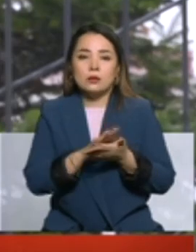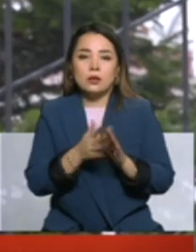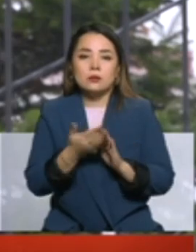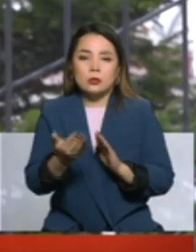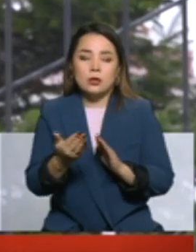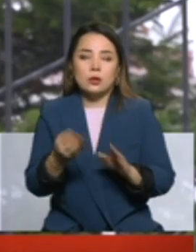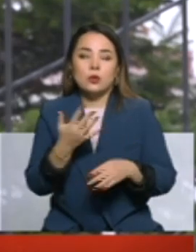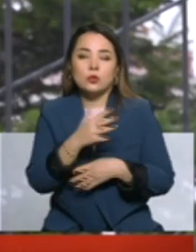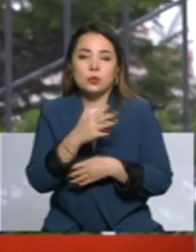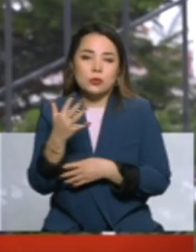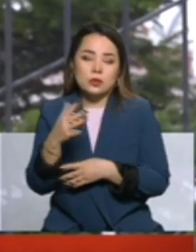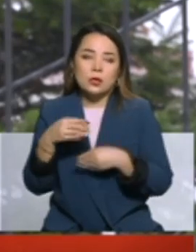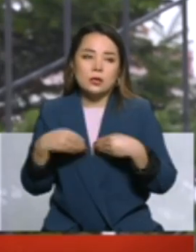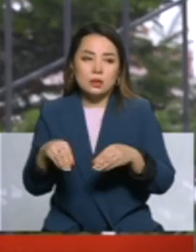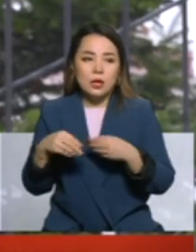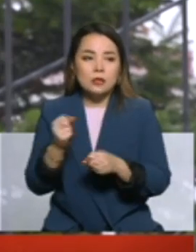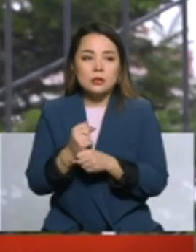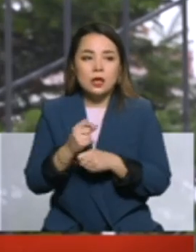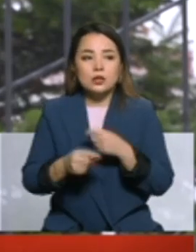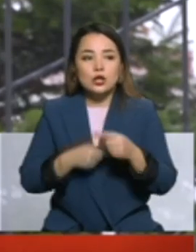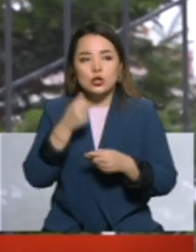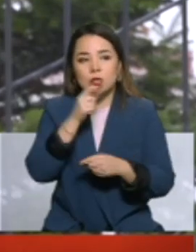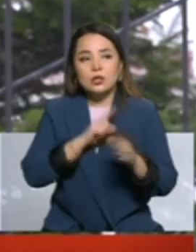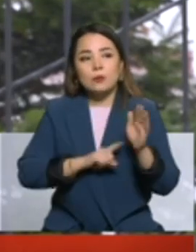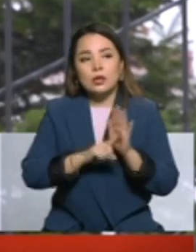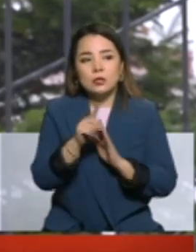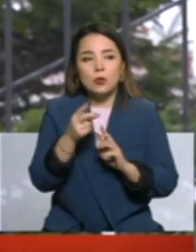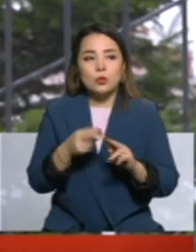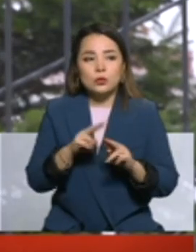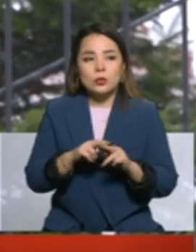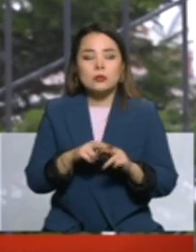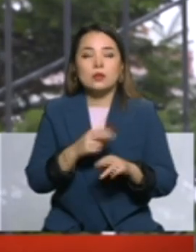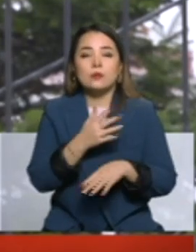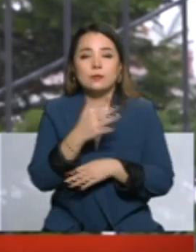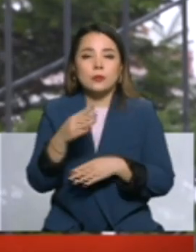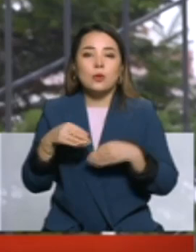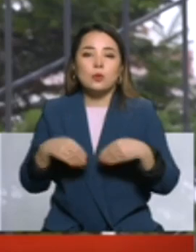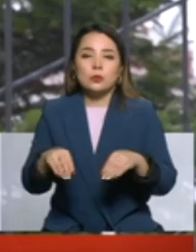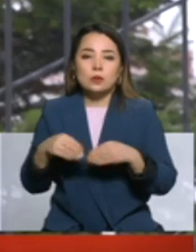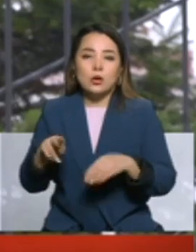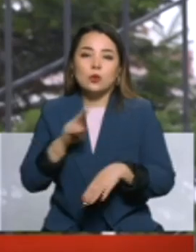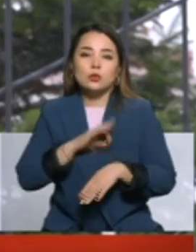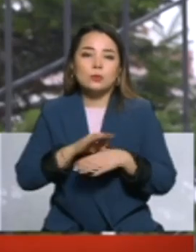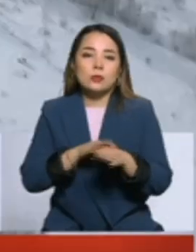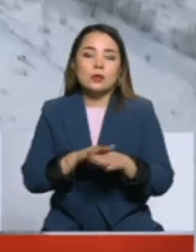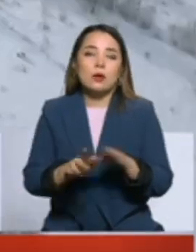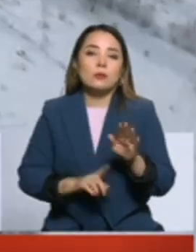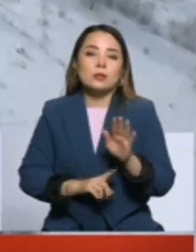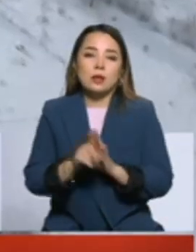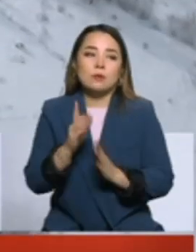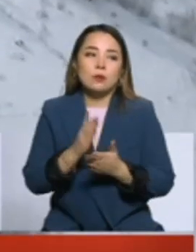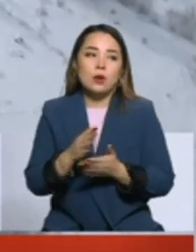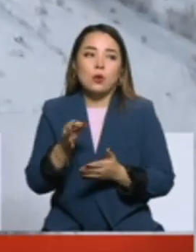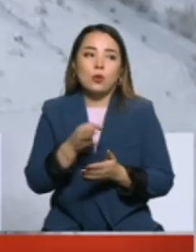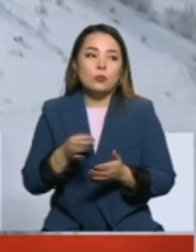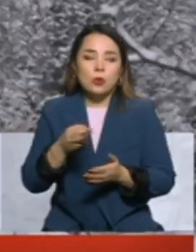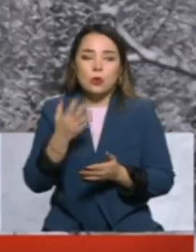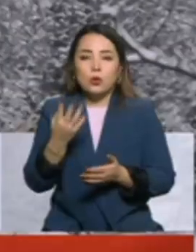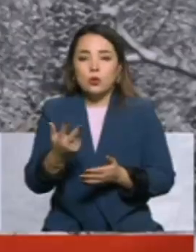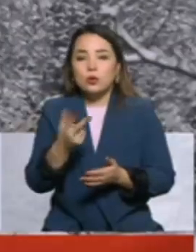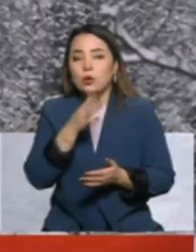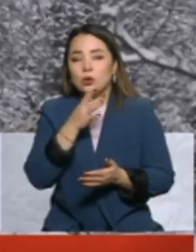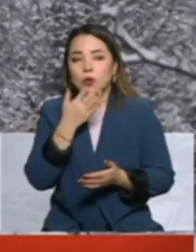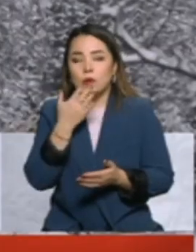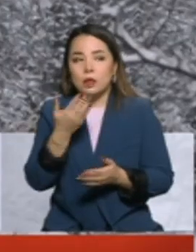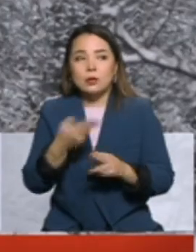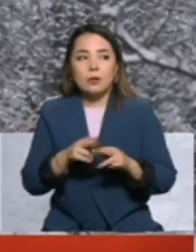жаңағы көшектерді дайындалуда. Келесі жылдан бастап жаңағы мына көшектерді отырғызу жұмыстары басталады. Облыста 3 ұлттық парк пен